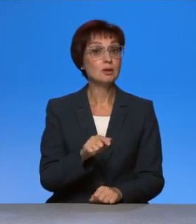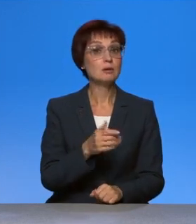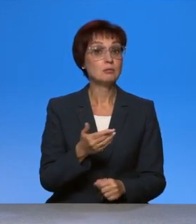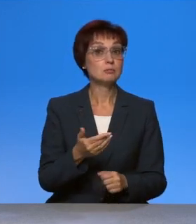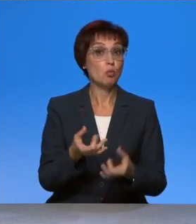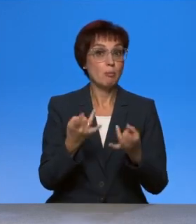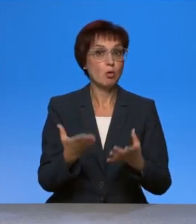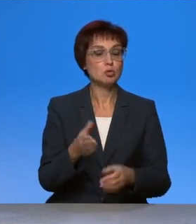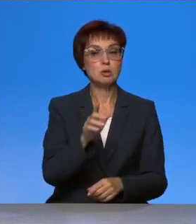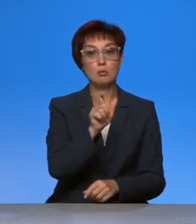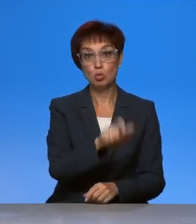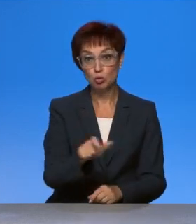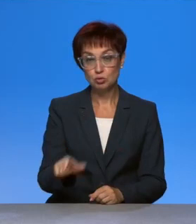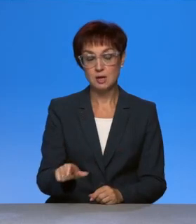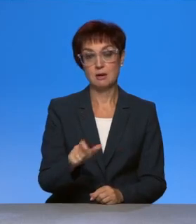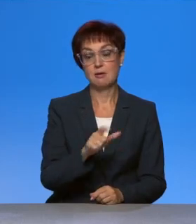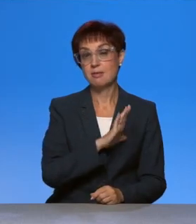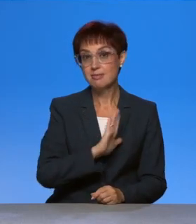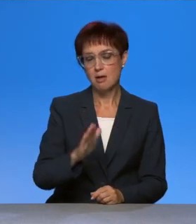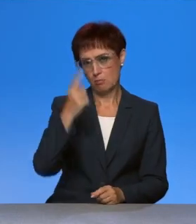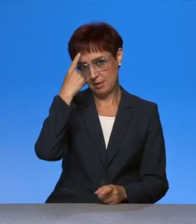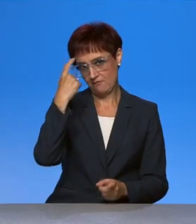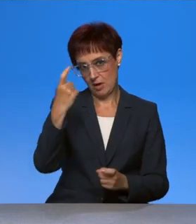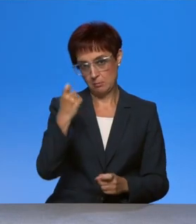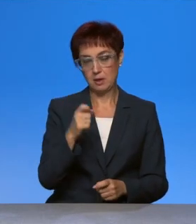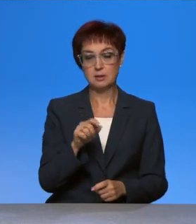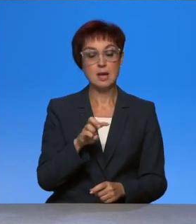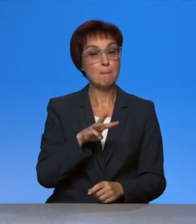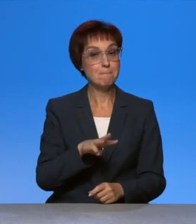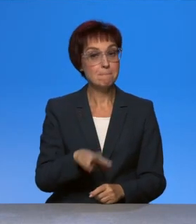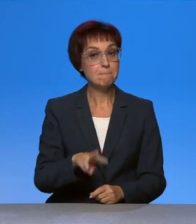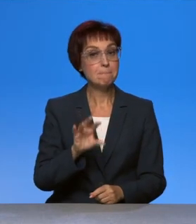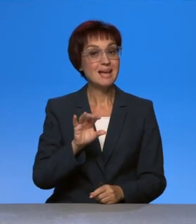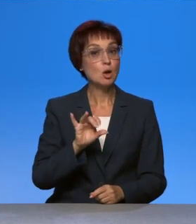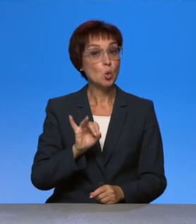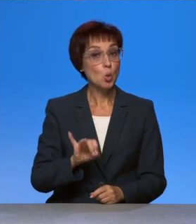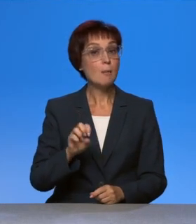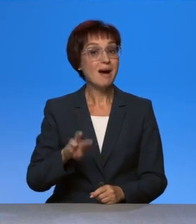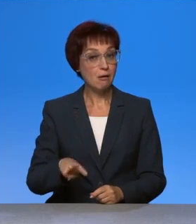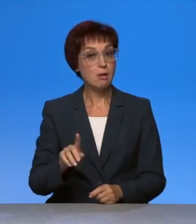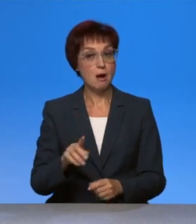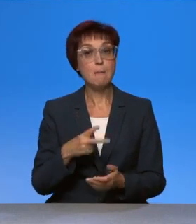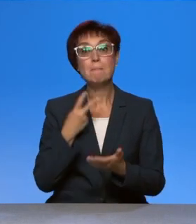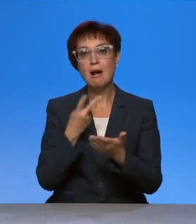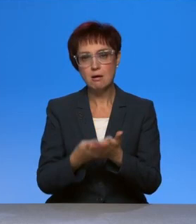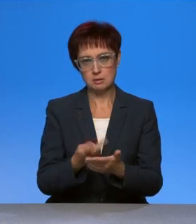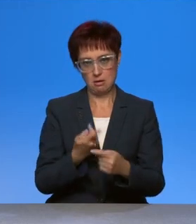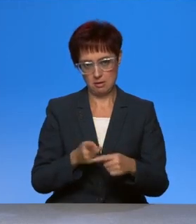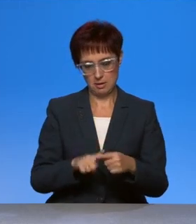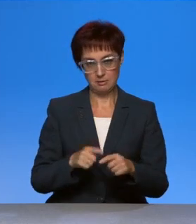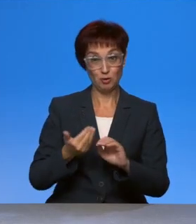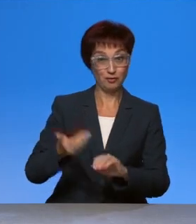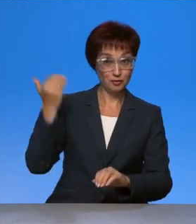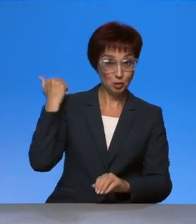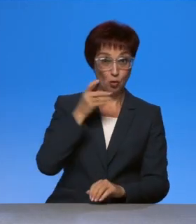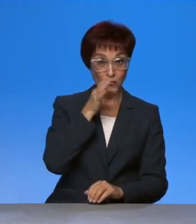было сенсационно. Сенсационно для того времени говорить о том, что темнокожие и папуасы